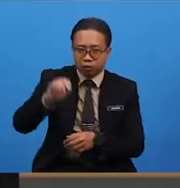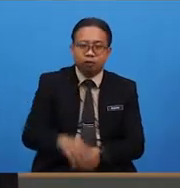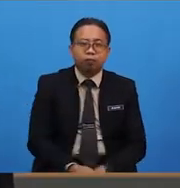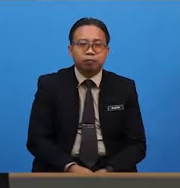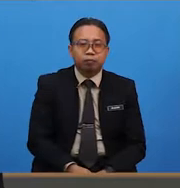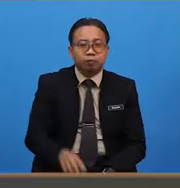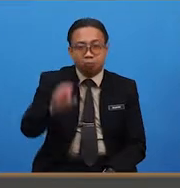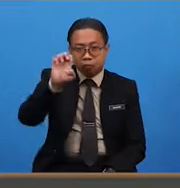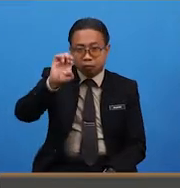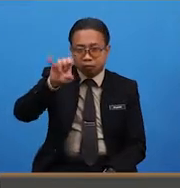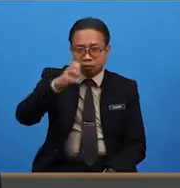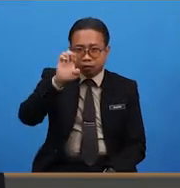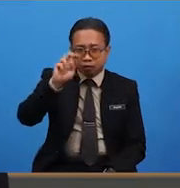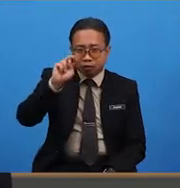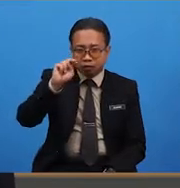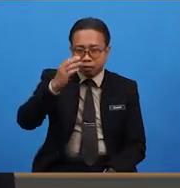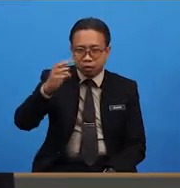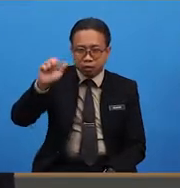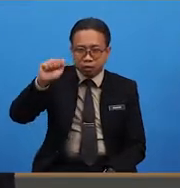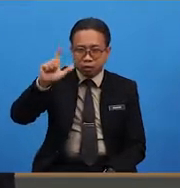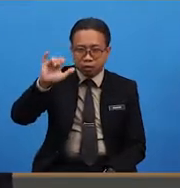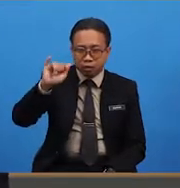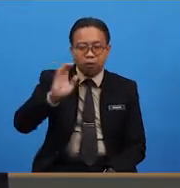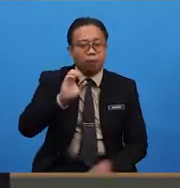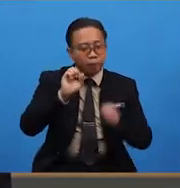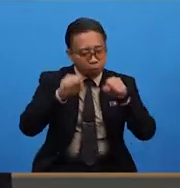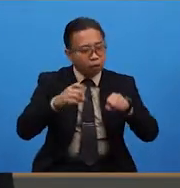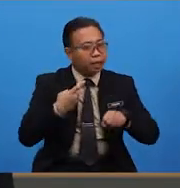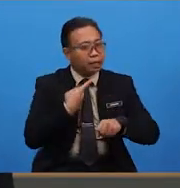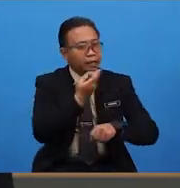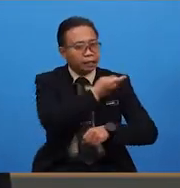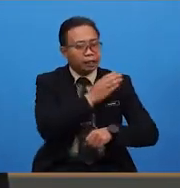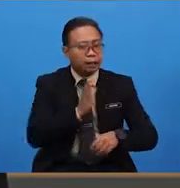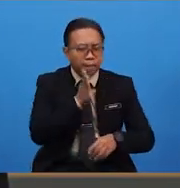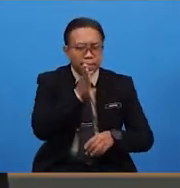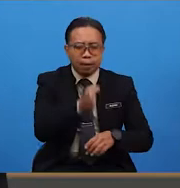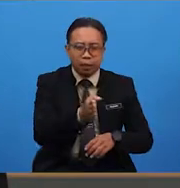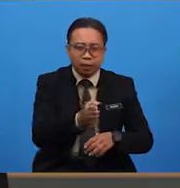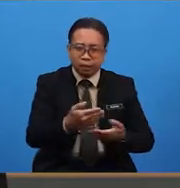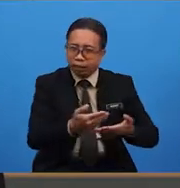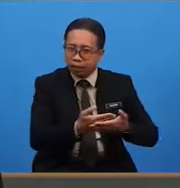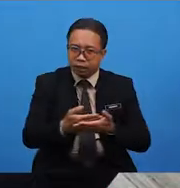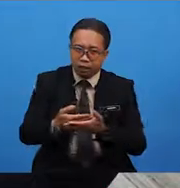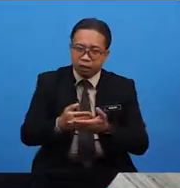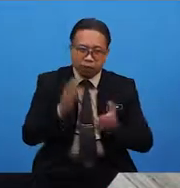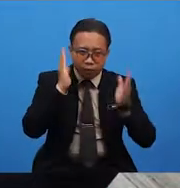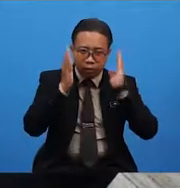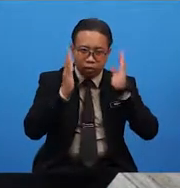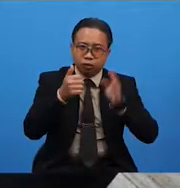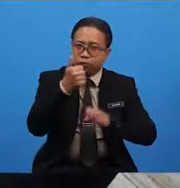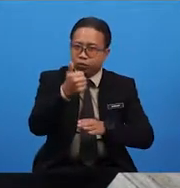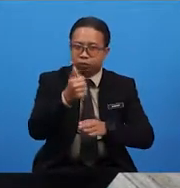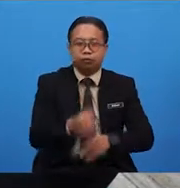hebat sesuatu yang kita boleh bangga Khan terhadap hasil usaha anak tempatan duyung